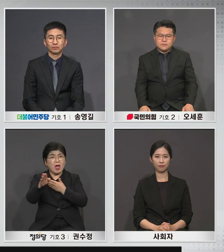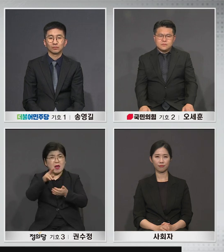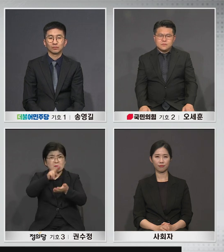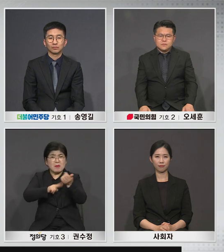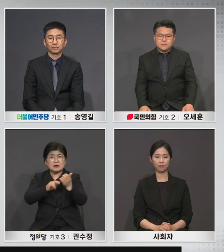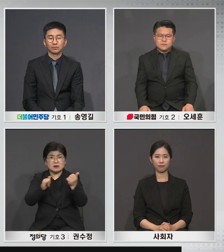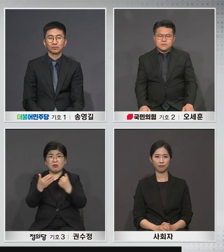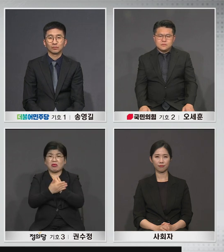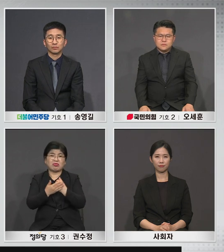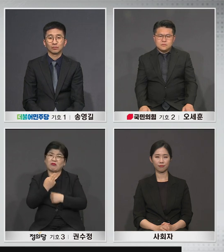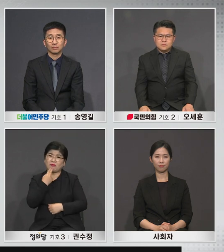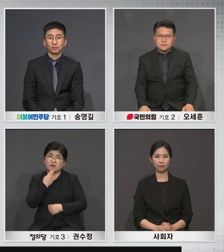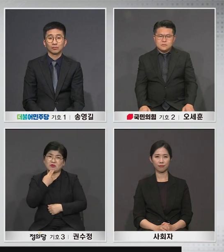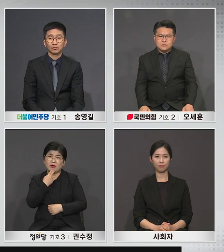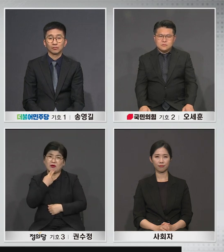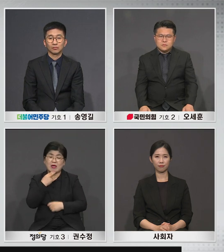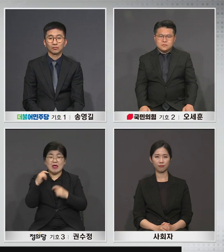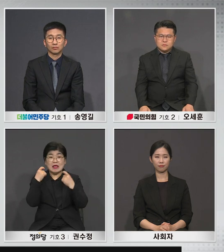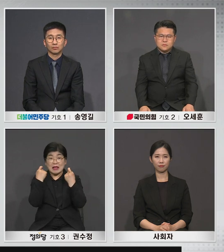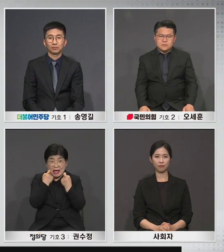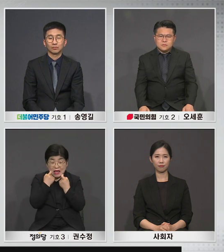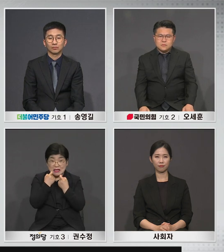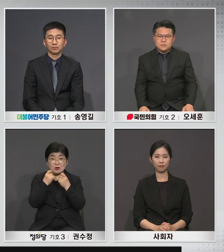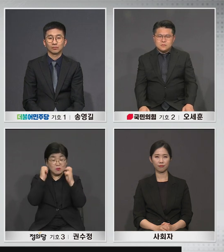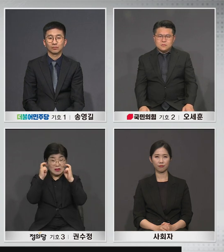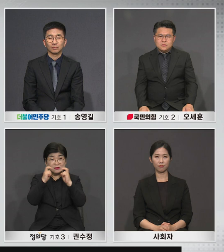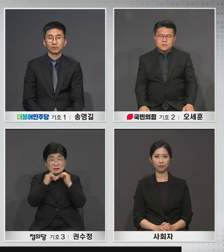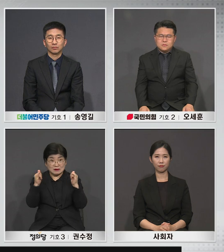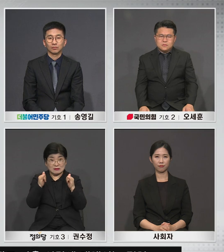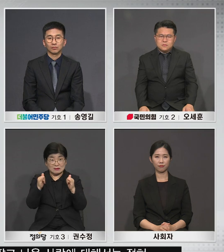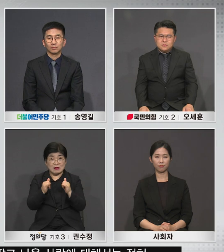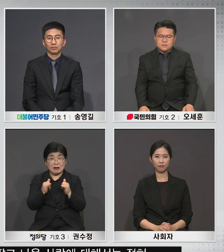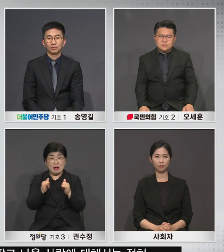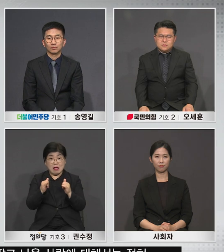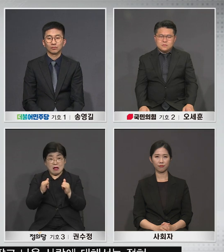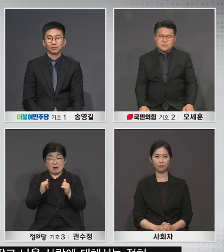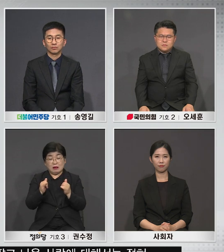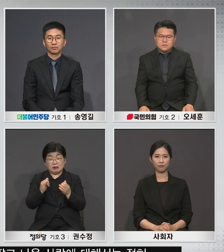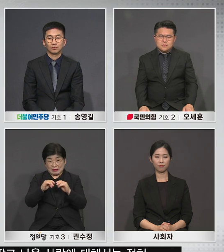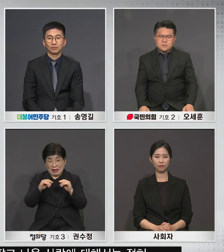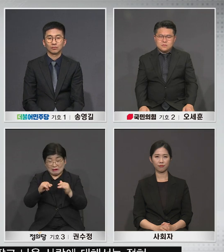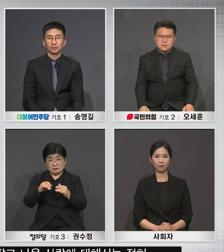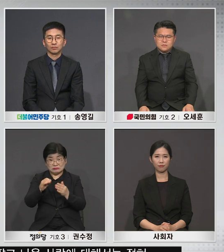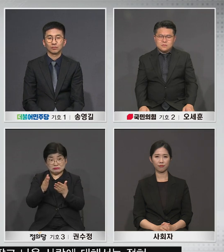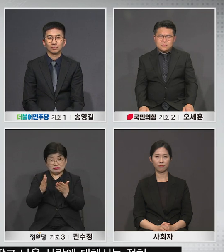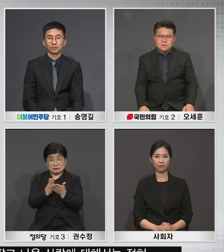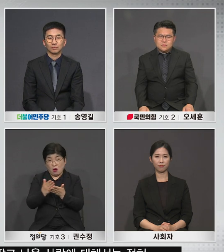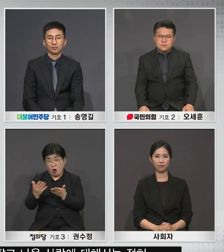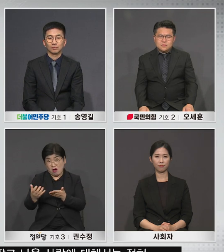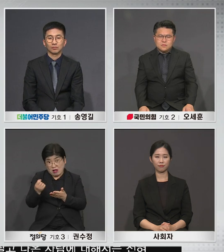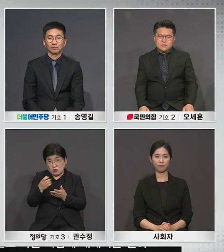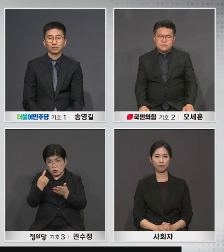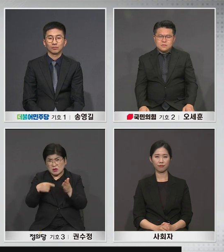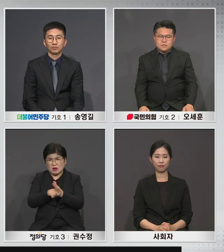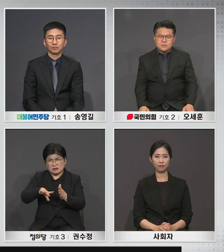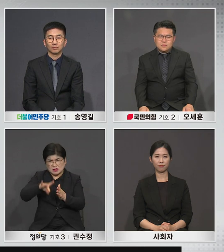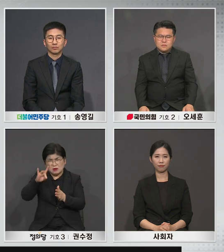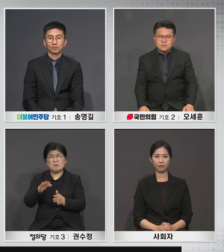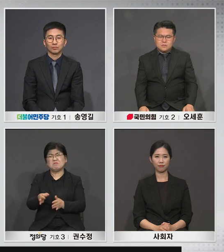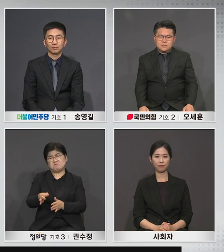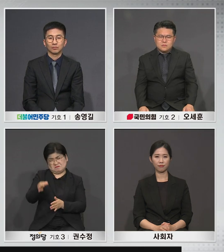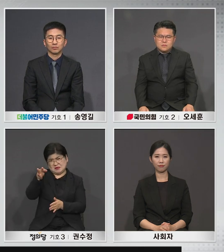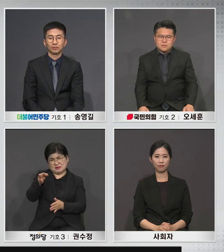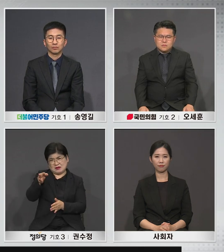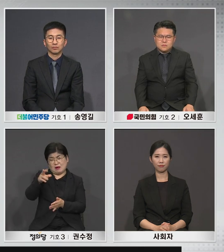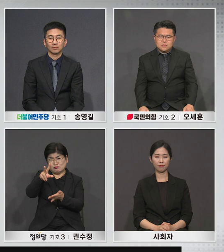전혀 혜택이 없습니다. 민간업자들이 이 분양 택지를 위해서 자기 돈을 들이지 않습니다. 그렇기 때문에 초기 비용도 많이 발생할 수밖에 없습니다. 이런